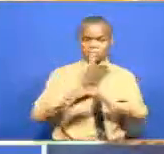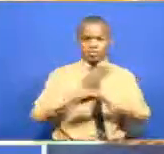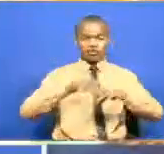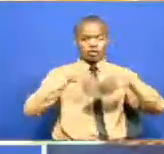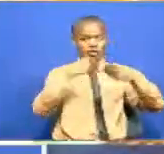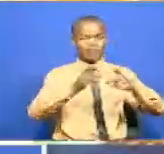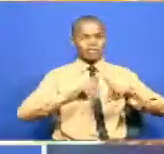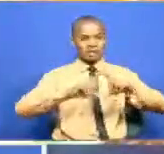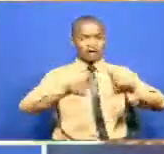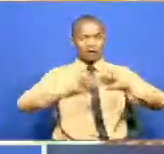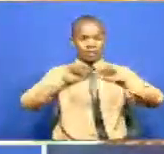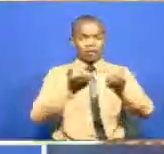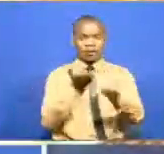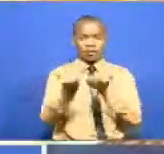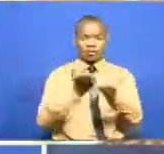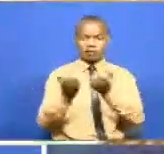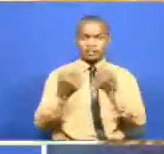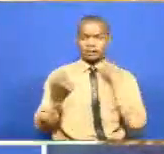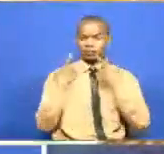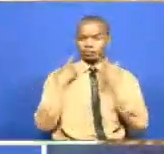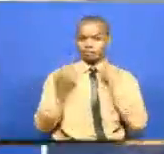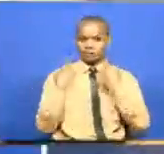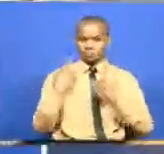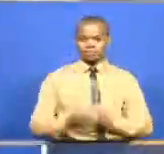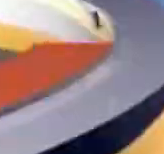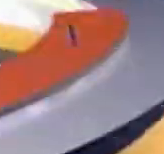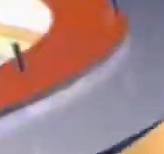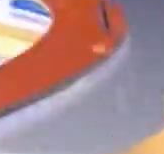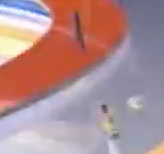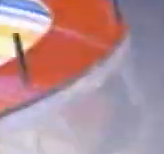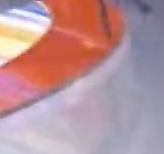za kuuza kahawa yao.